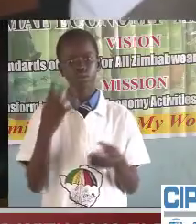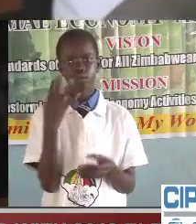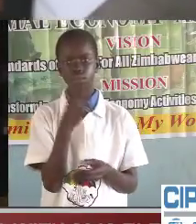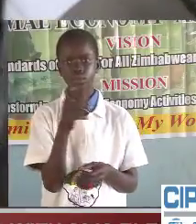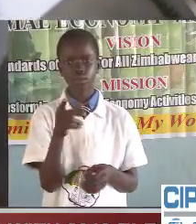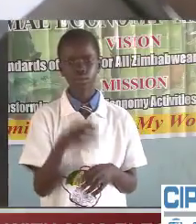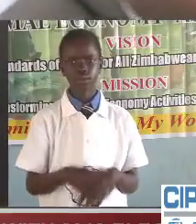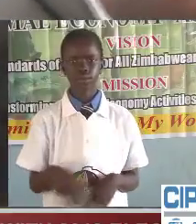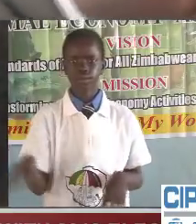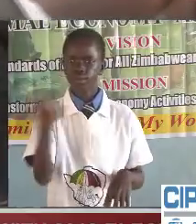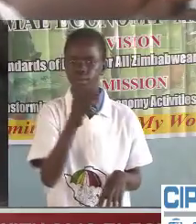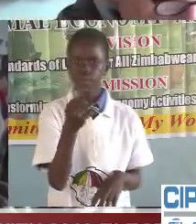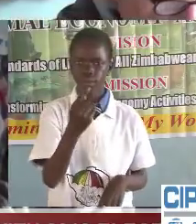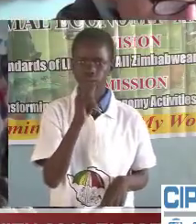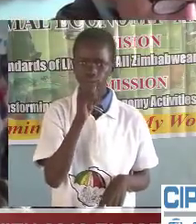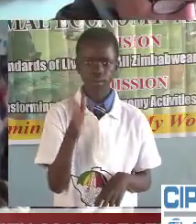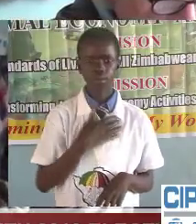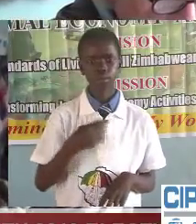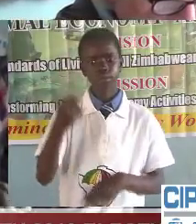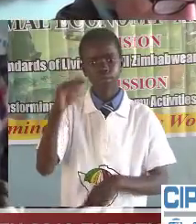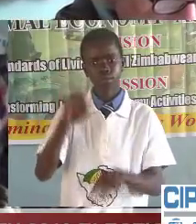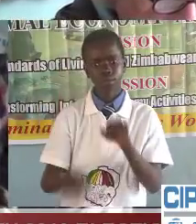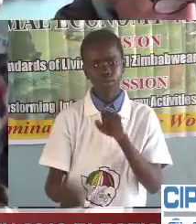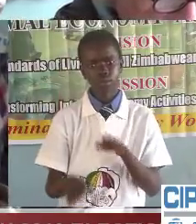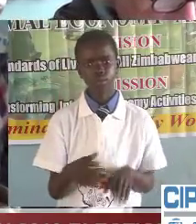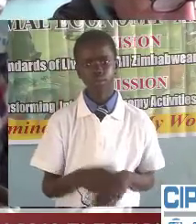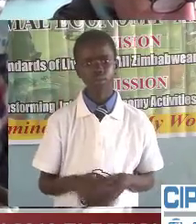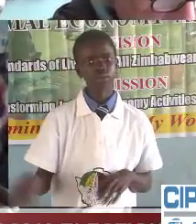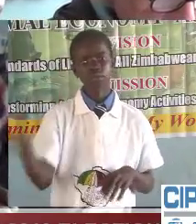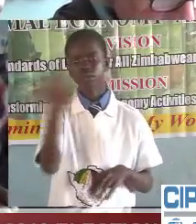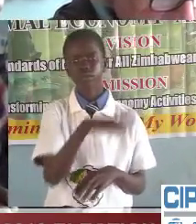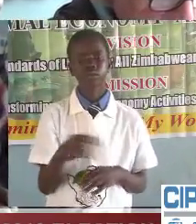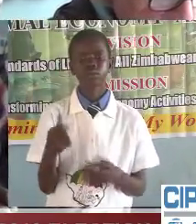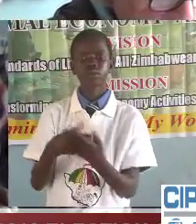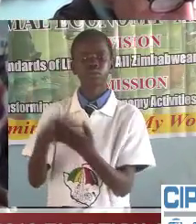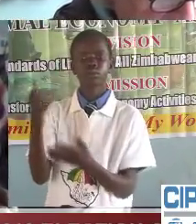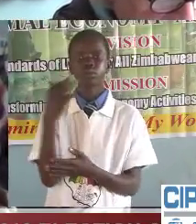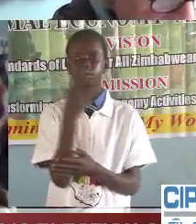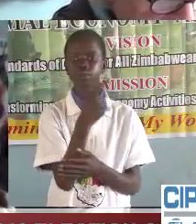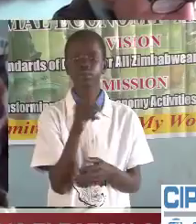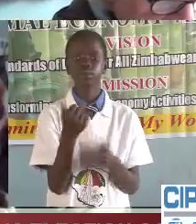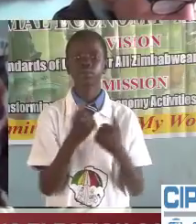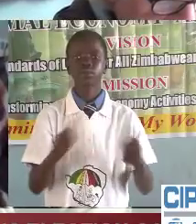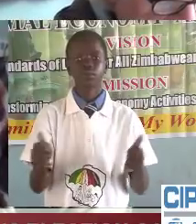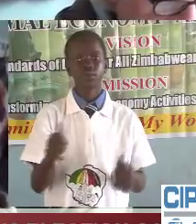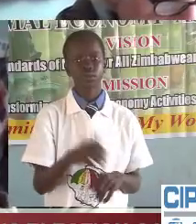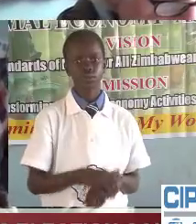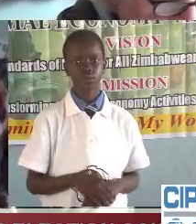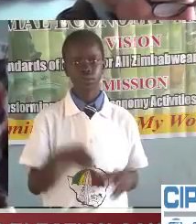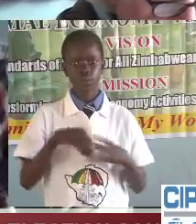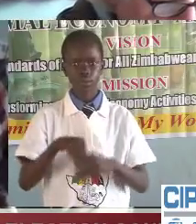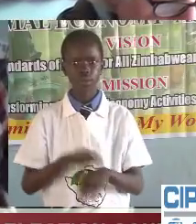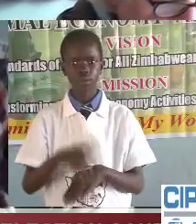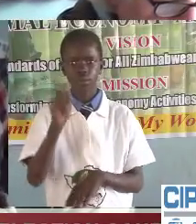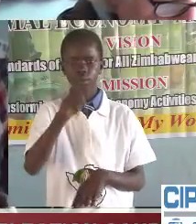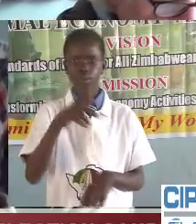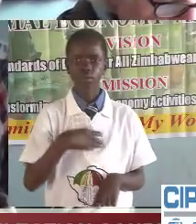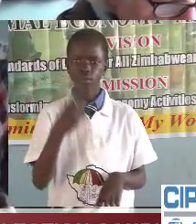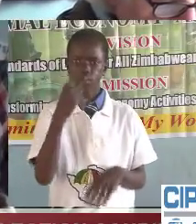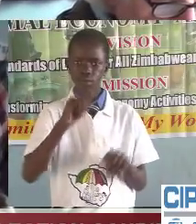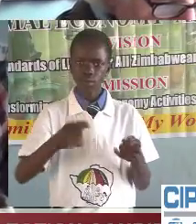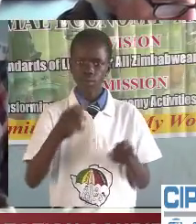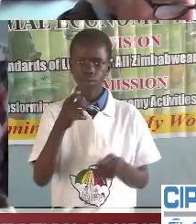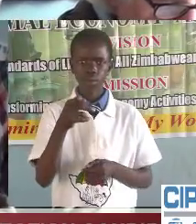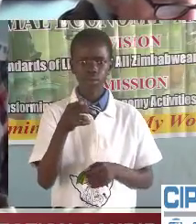vanhu mitero yemvura idzikisiwe, munhu wose akwanise kubhadhara mvura yake. Saizvozvo